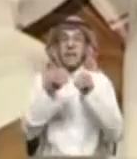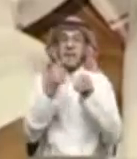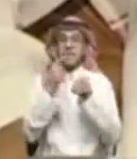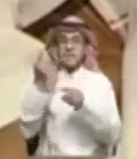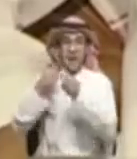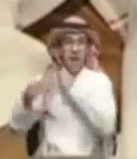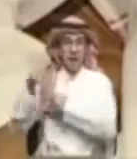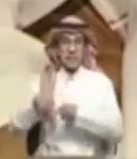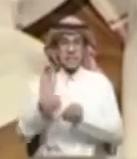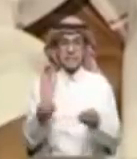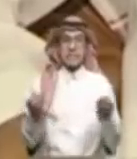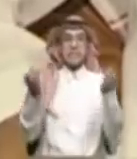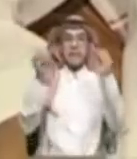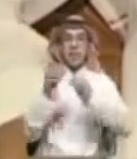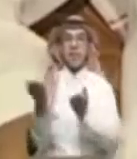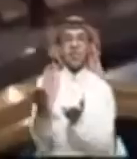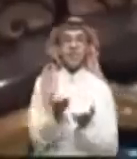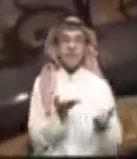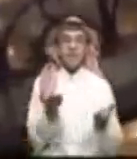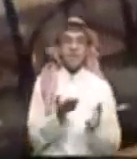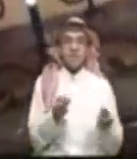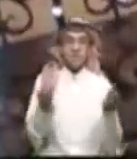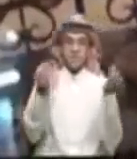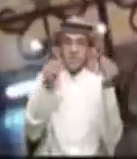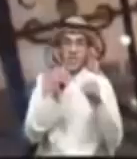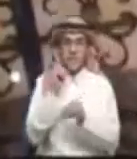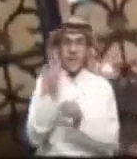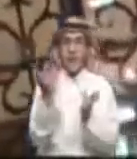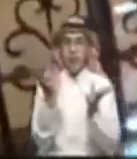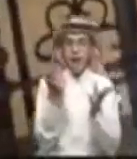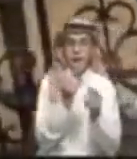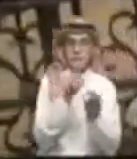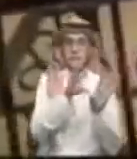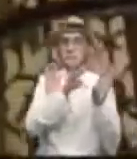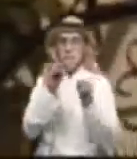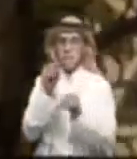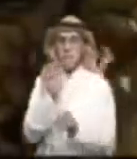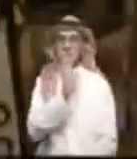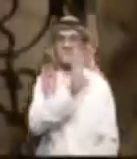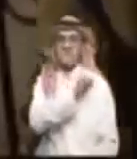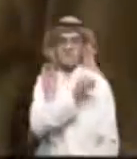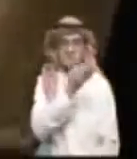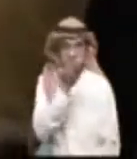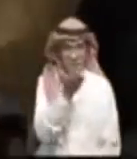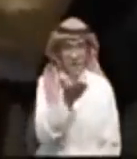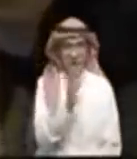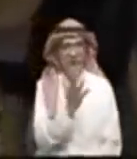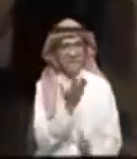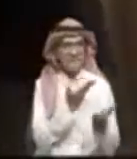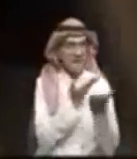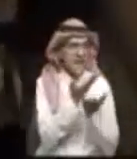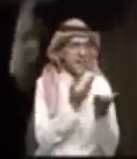الأعوام أعدادا في الاستضافات ولله الحمد. التقينا بعدد من حجاج دولة فلسطين ليروا لنا